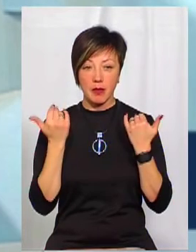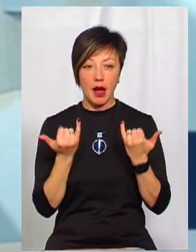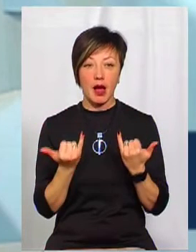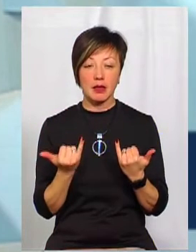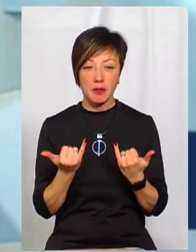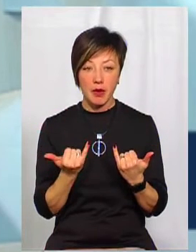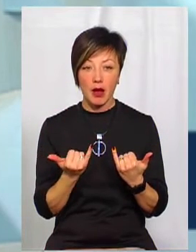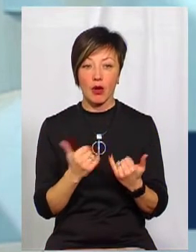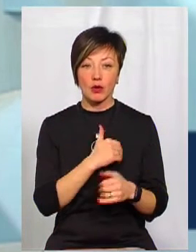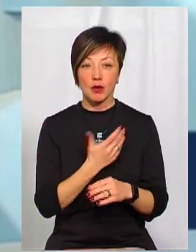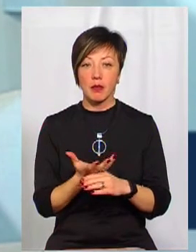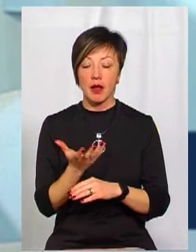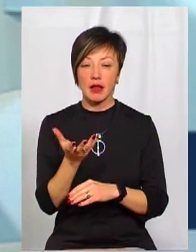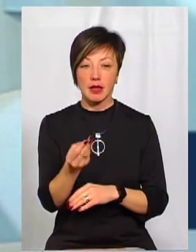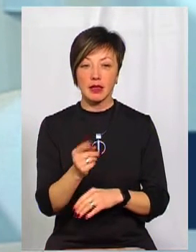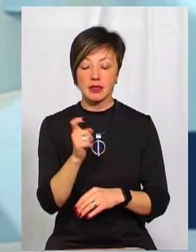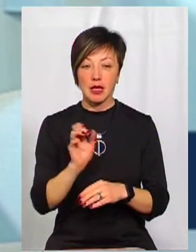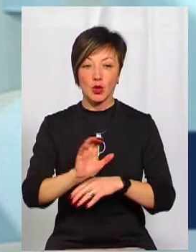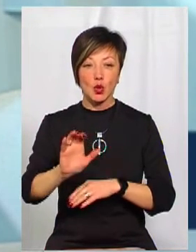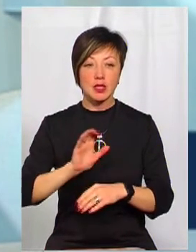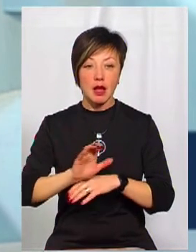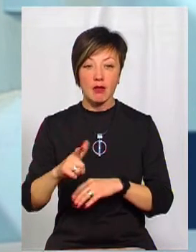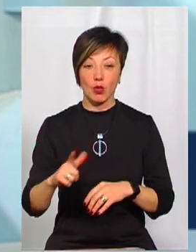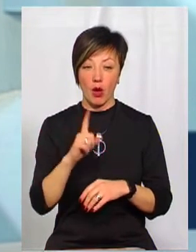особливо будемо платити там по цьому.